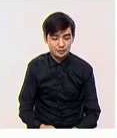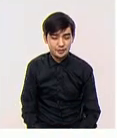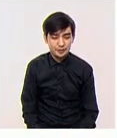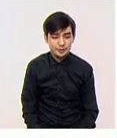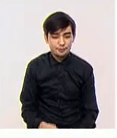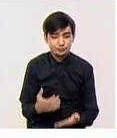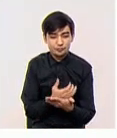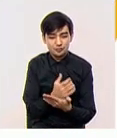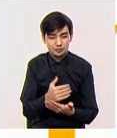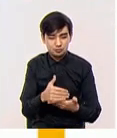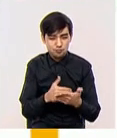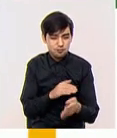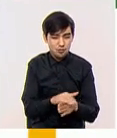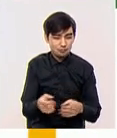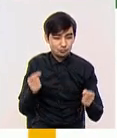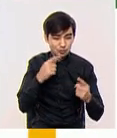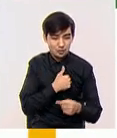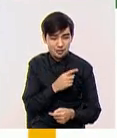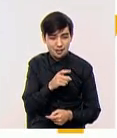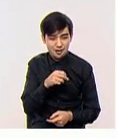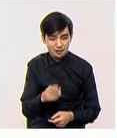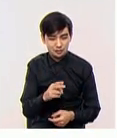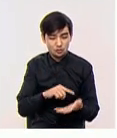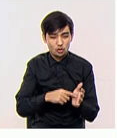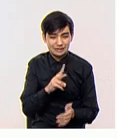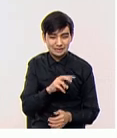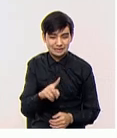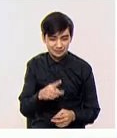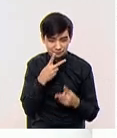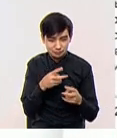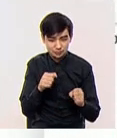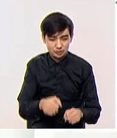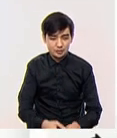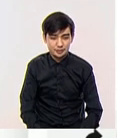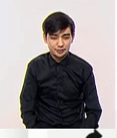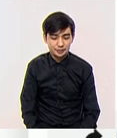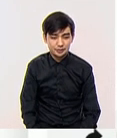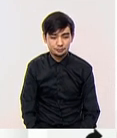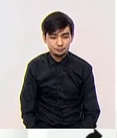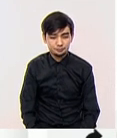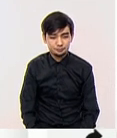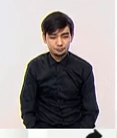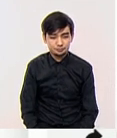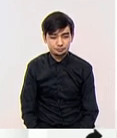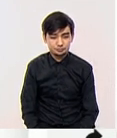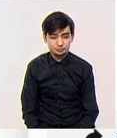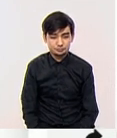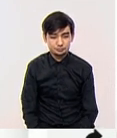кетсек, жеңімпаздардың толық тізімі халық үміті кейзет сайтында жарияланған. Айдана Мейрамбайқызы, Влад Шишко, Информбюро.